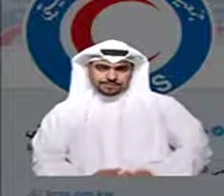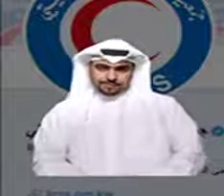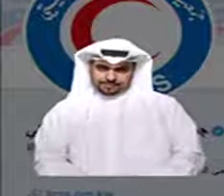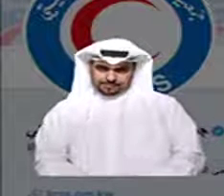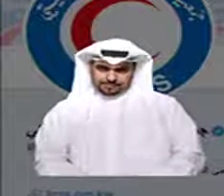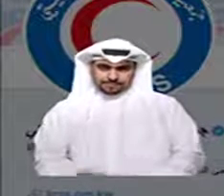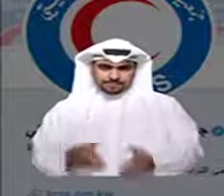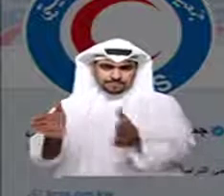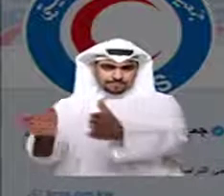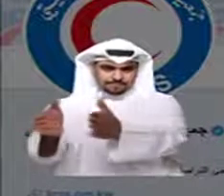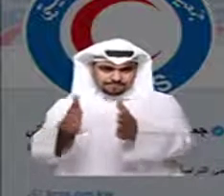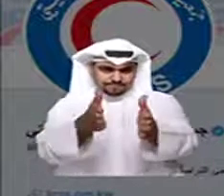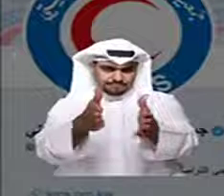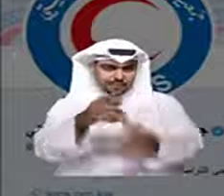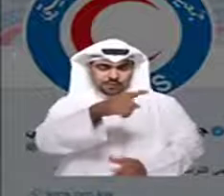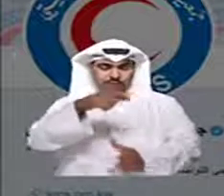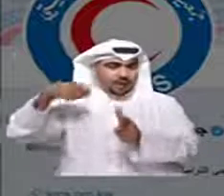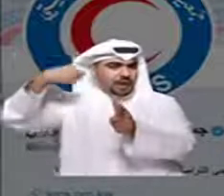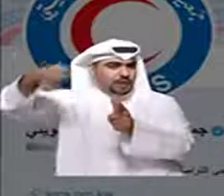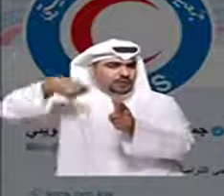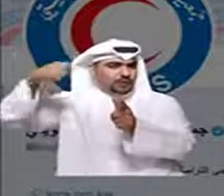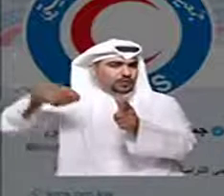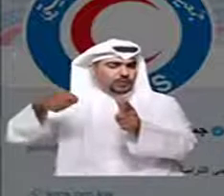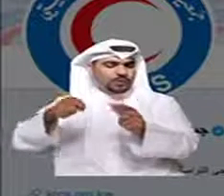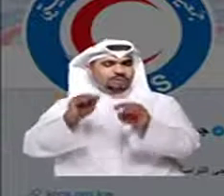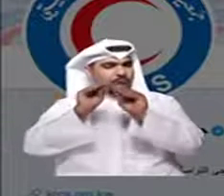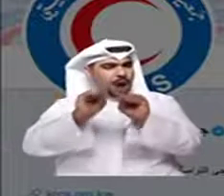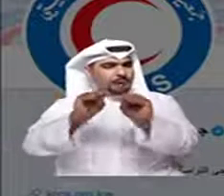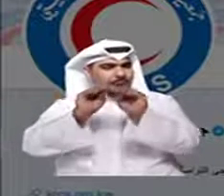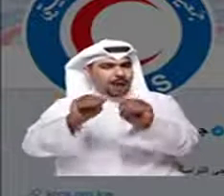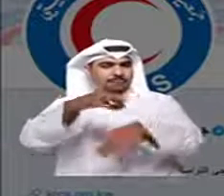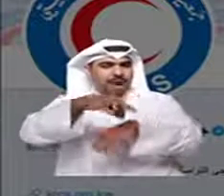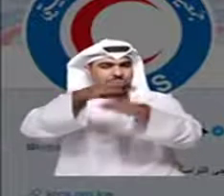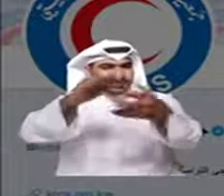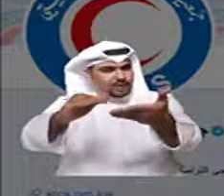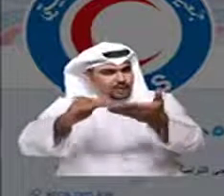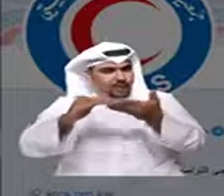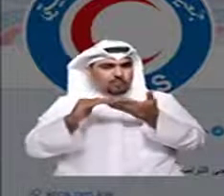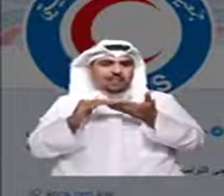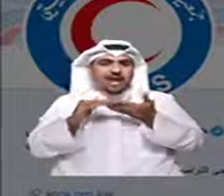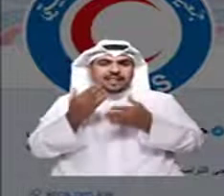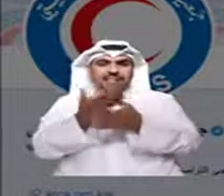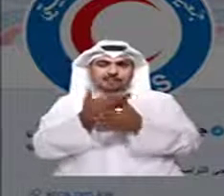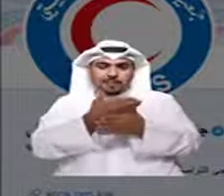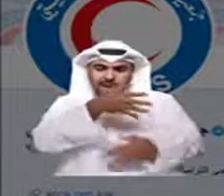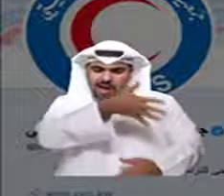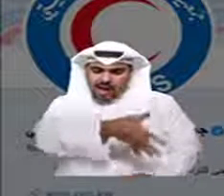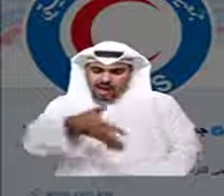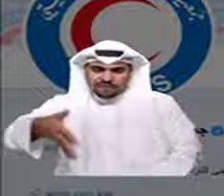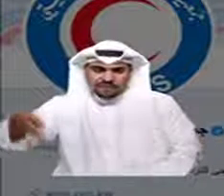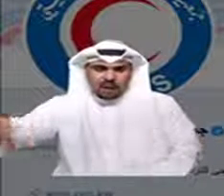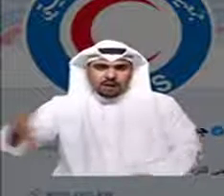ساهم ويانا وتبرع لتعليمهم، أطفالنا وهم المستقبل،